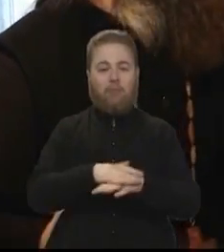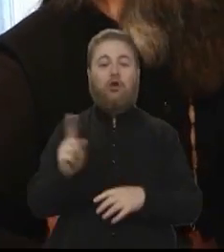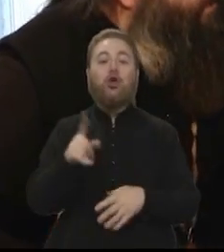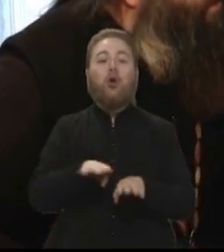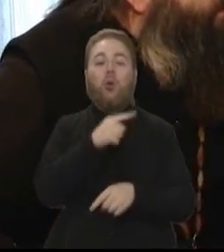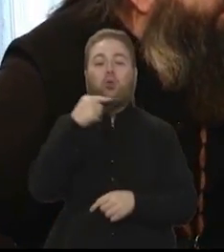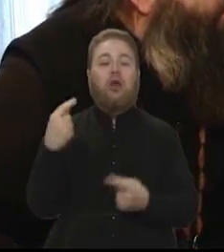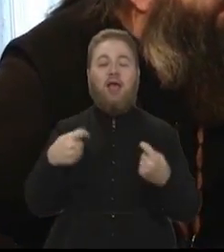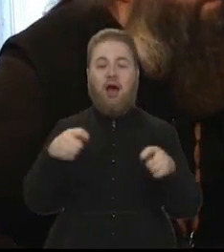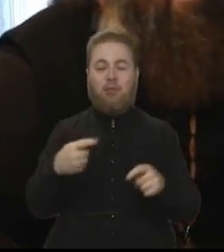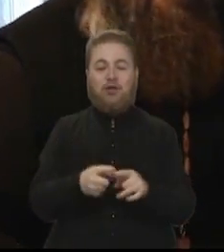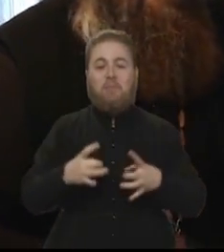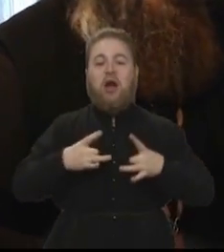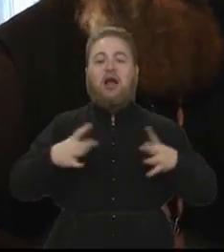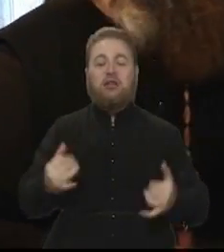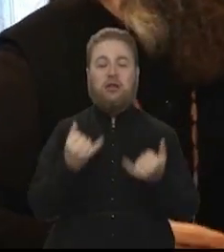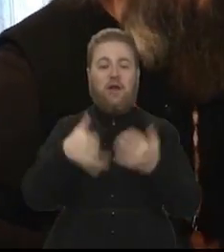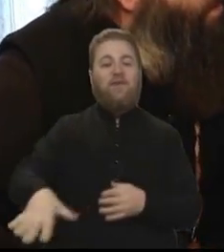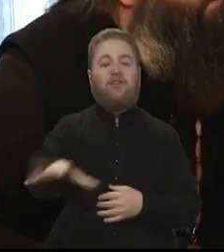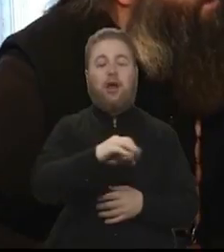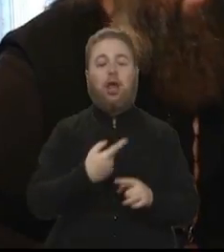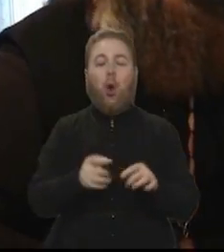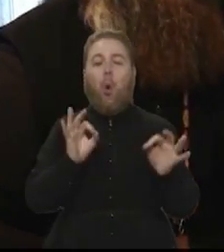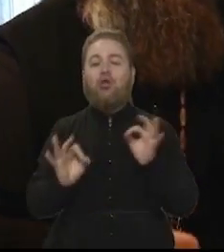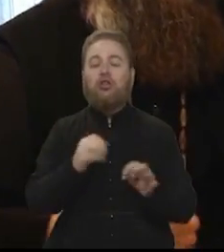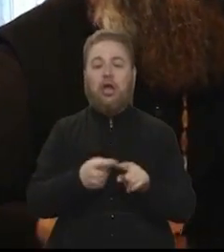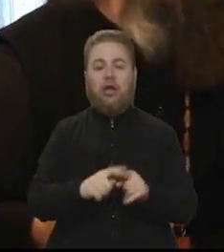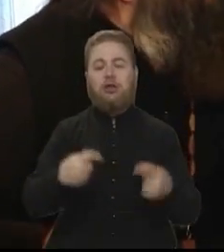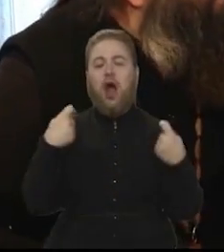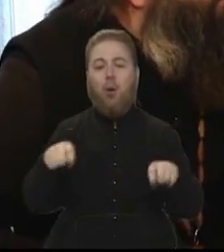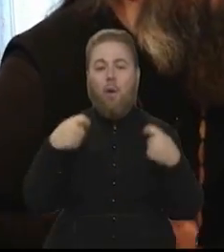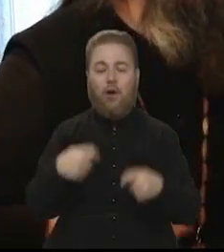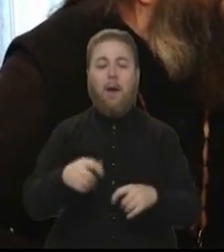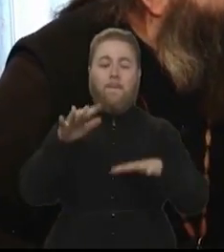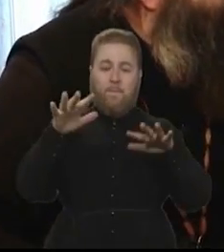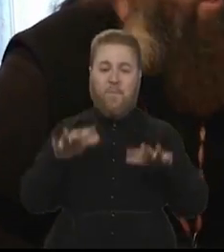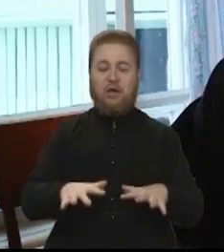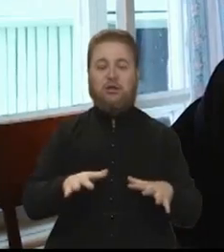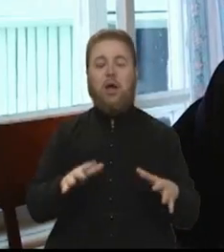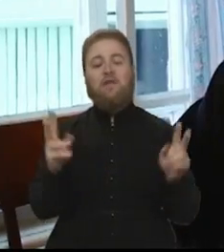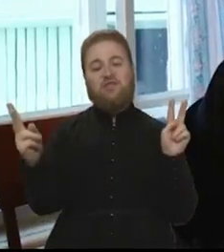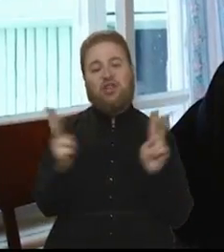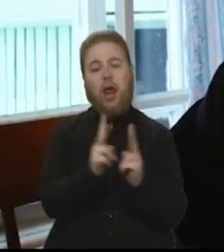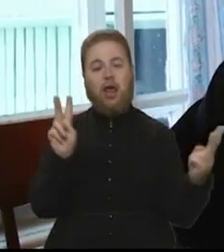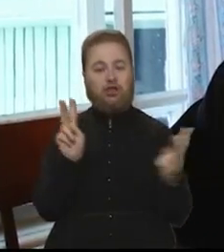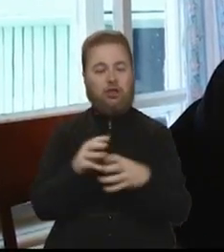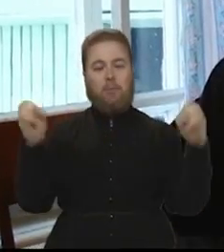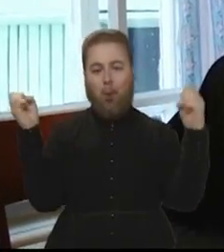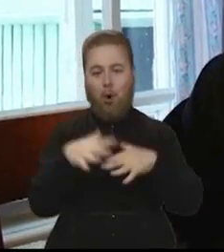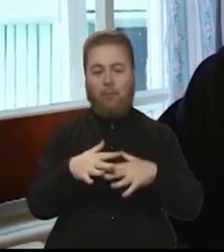широкий праздник, конечно, для всех. И, конечно, это торговля, это место сбора, место встречи. Крестьяне